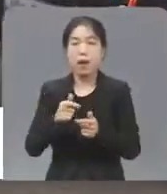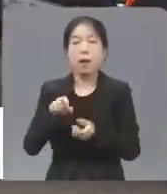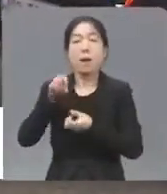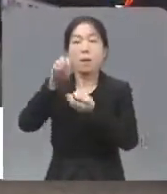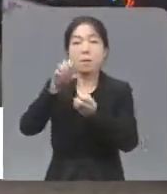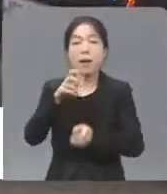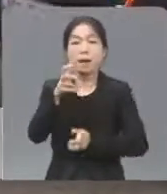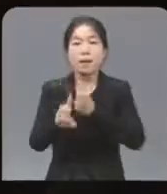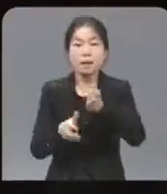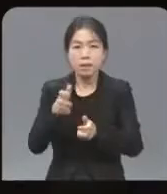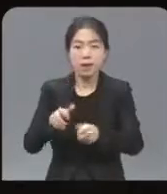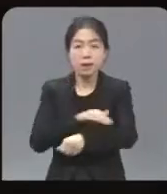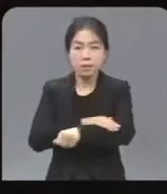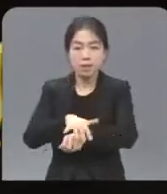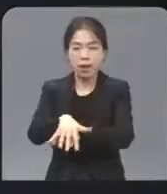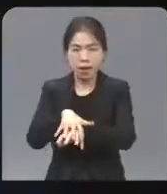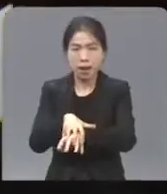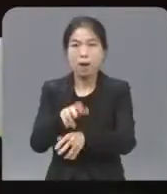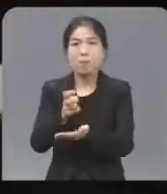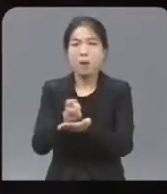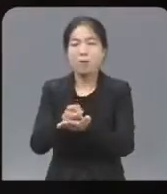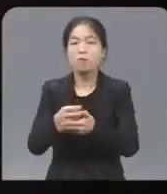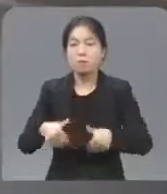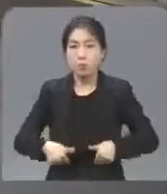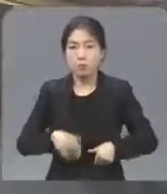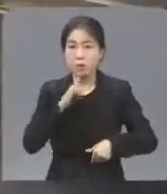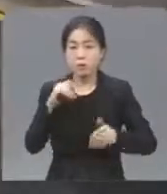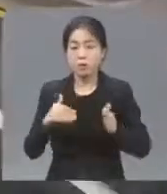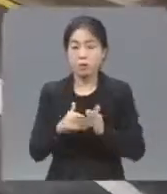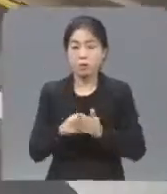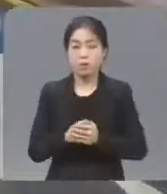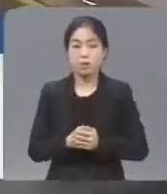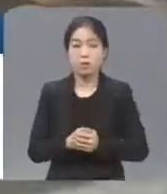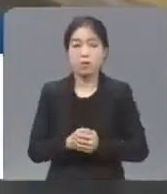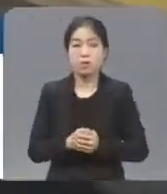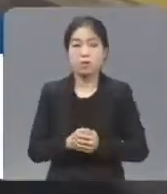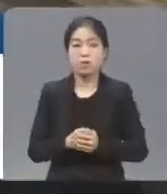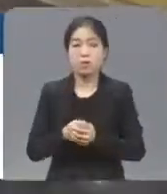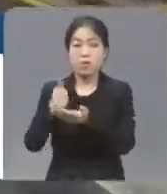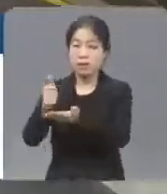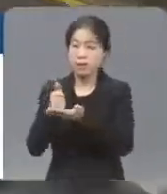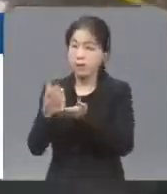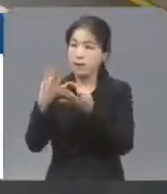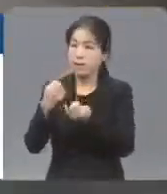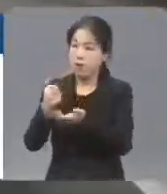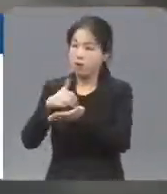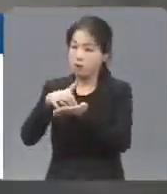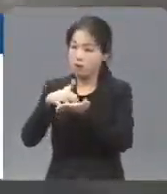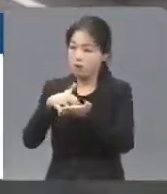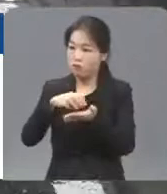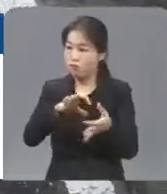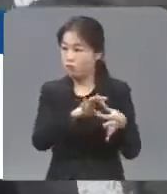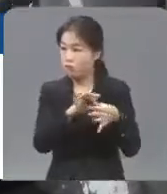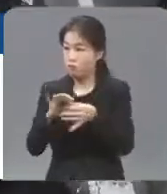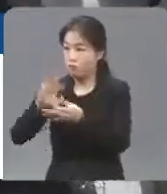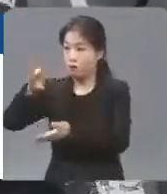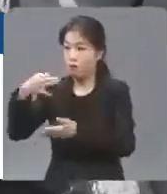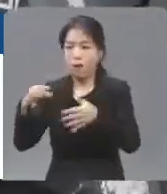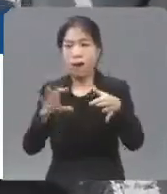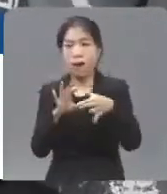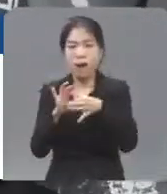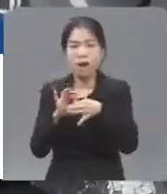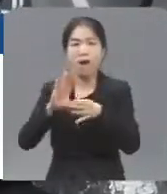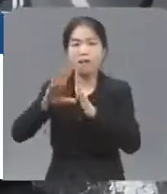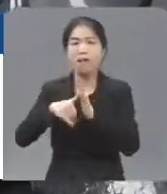체계적으로 관리해야 한다는 지적이 나옵니다 300 만 만큼만 탐험하다 가 그 운동 입니다